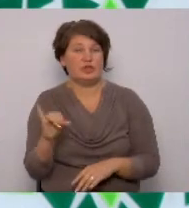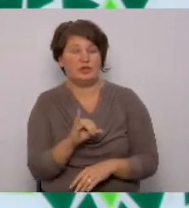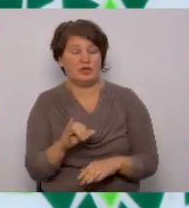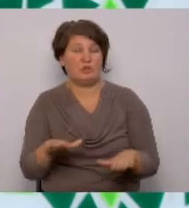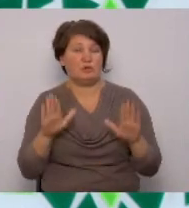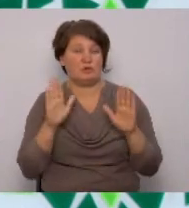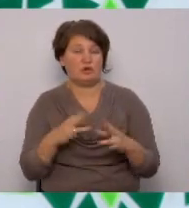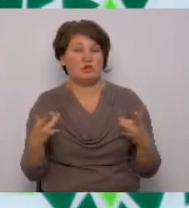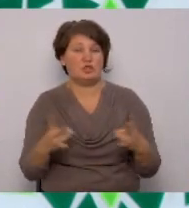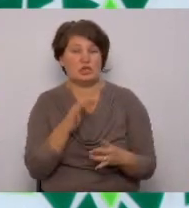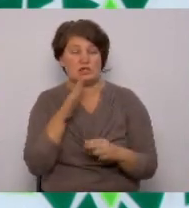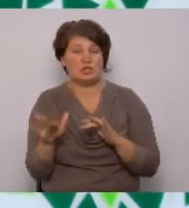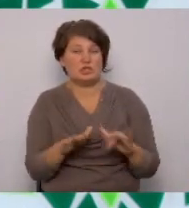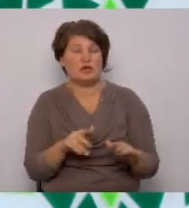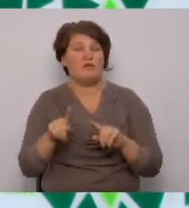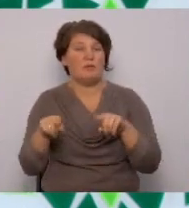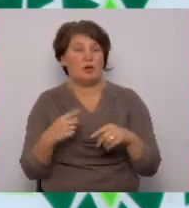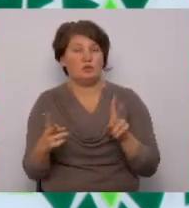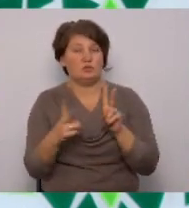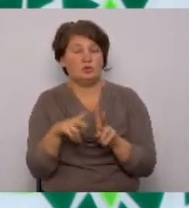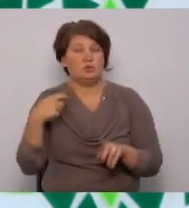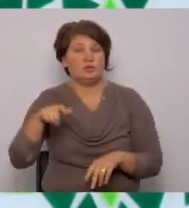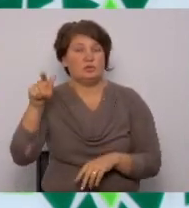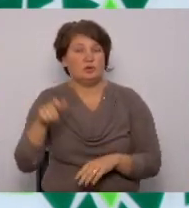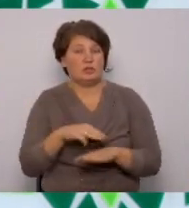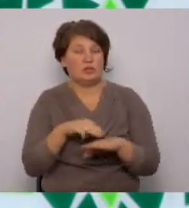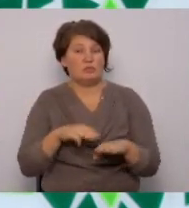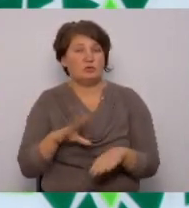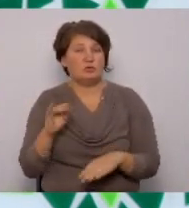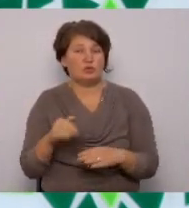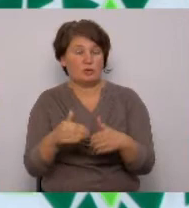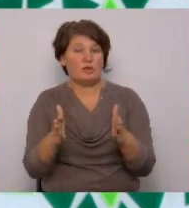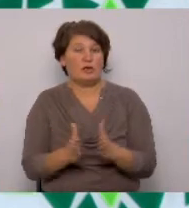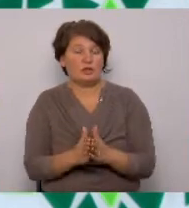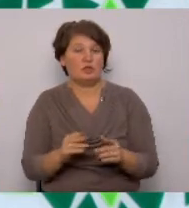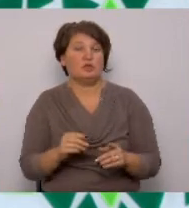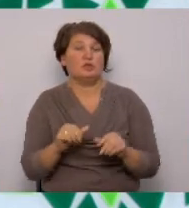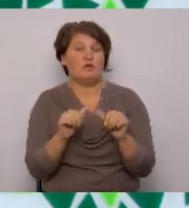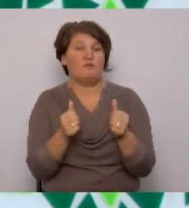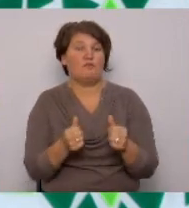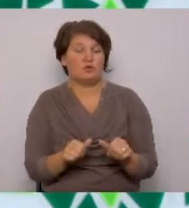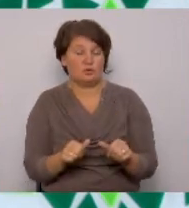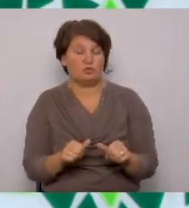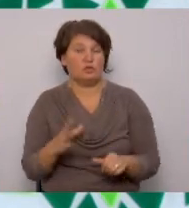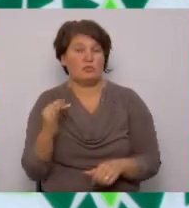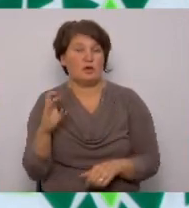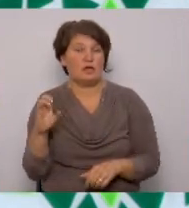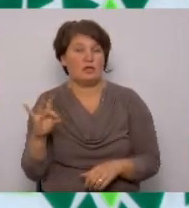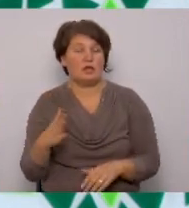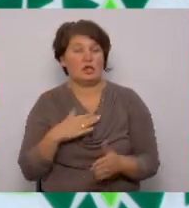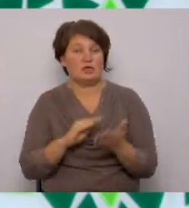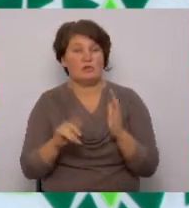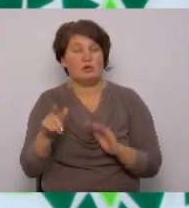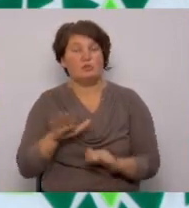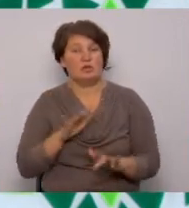Вони вимагають зустрічі президента з представниками штабів супротиву, щоб закрити тему формули Штайнмаєра. Наша Галина Марійчин була на акції, тож